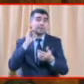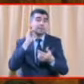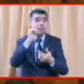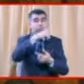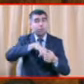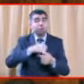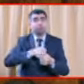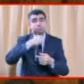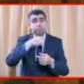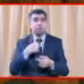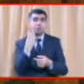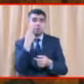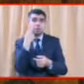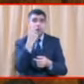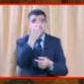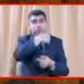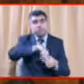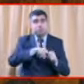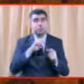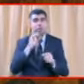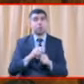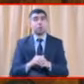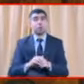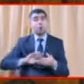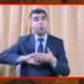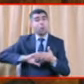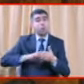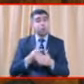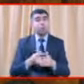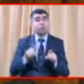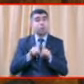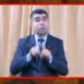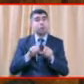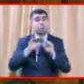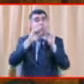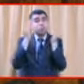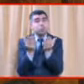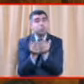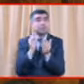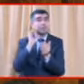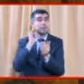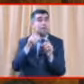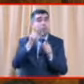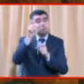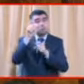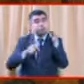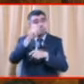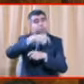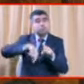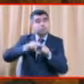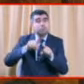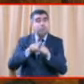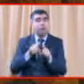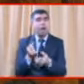كما تبين بعض الدراسات والأبحاث. ومع ذلك فالمجتمع المدني في أحيان كثيرة أصبح هو الذي يقوم بهذا